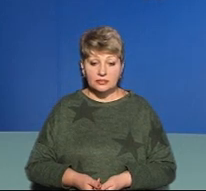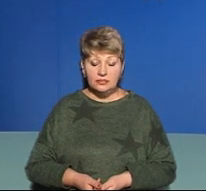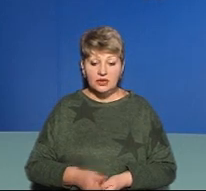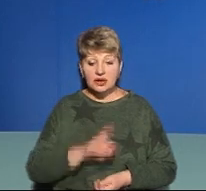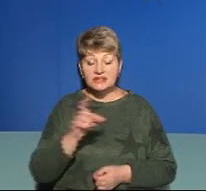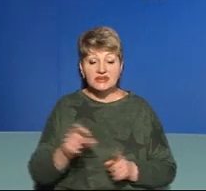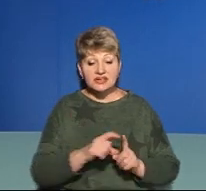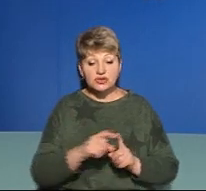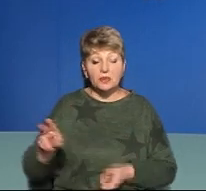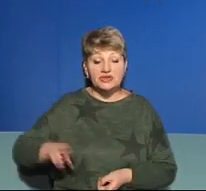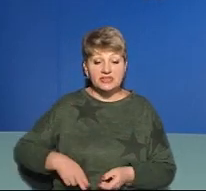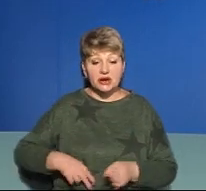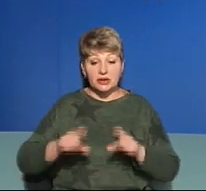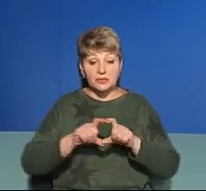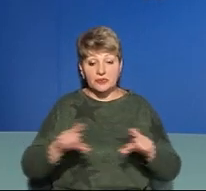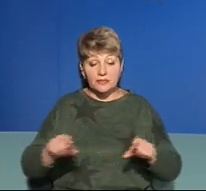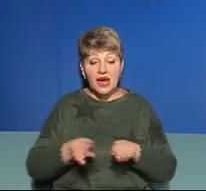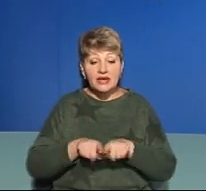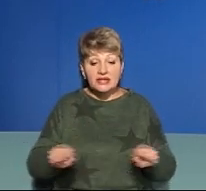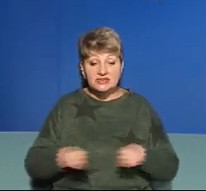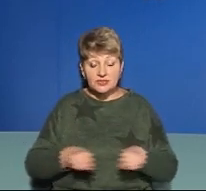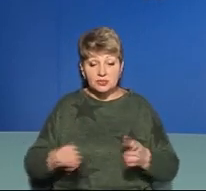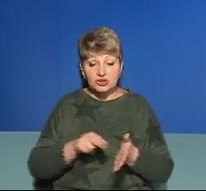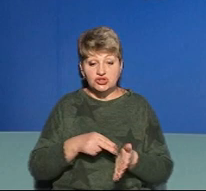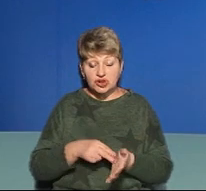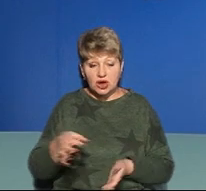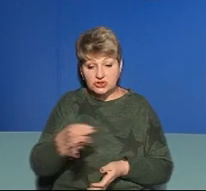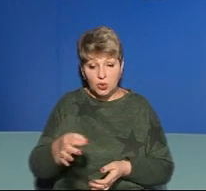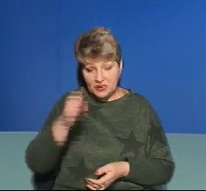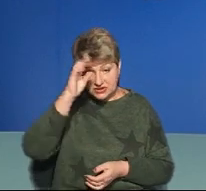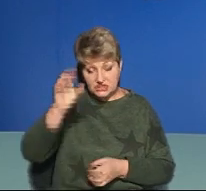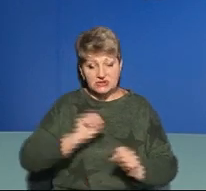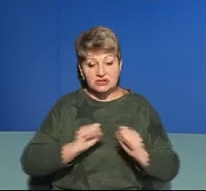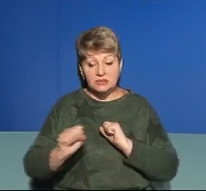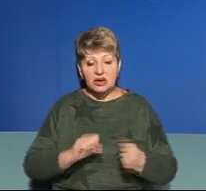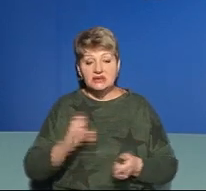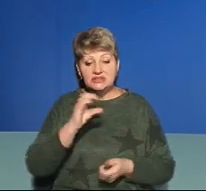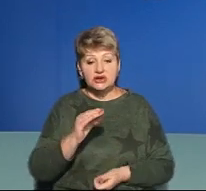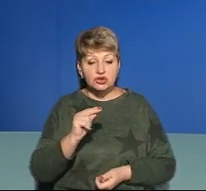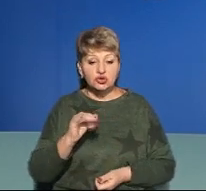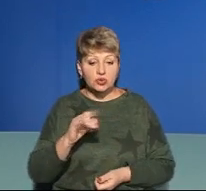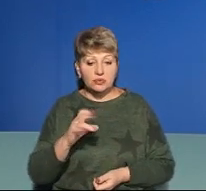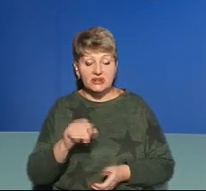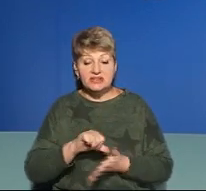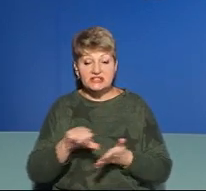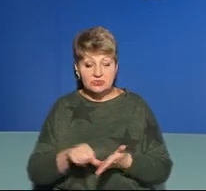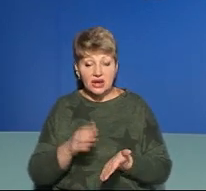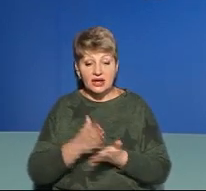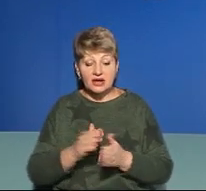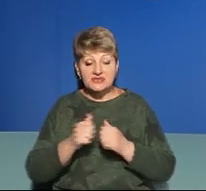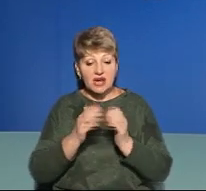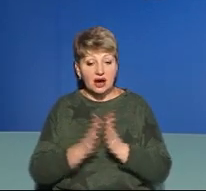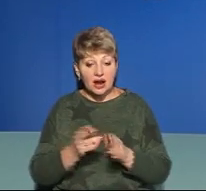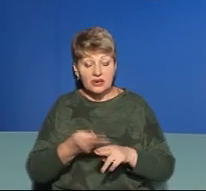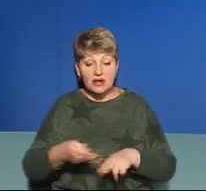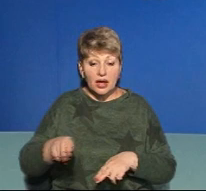За словами директора департаменту інфраструктури Черкаської облдержадміністрації Сергія Чубаня, Сміла має загальний борг